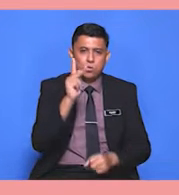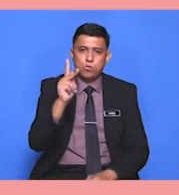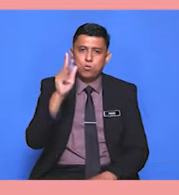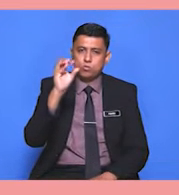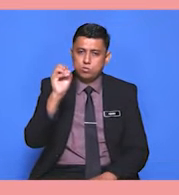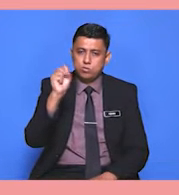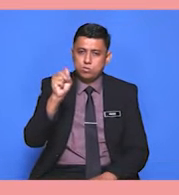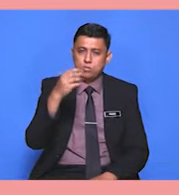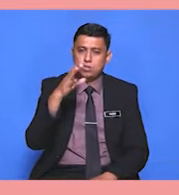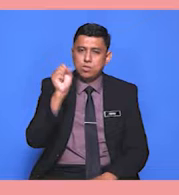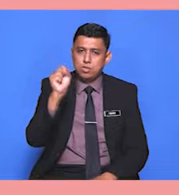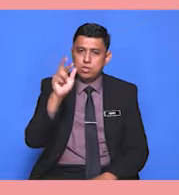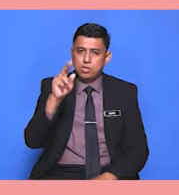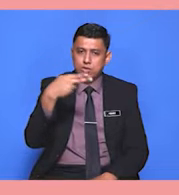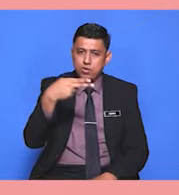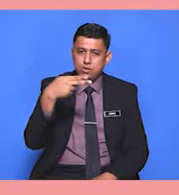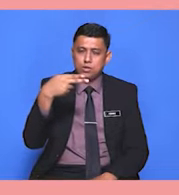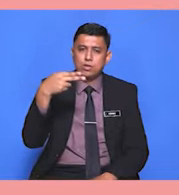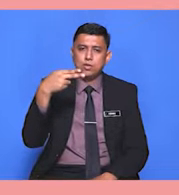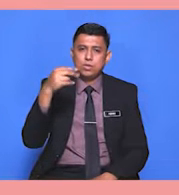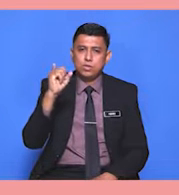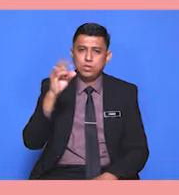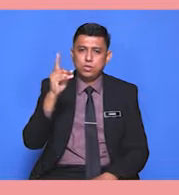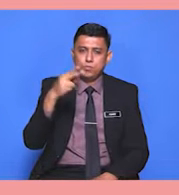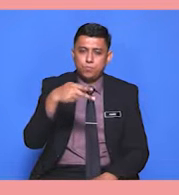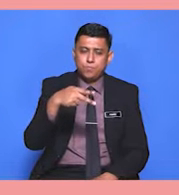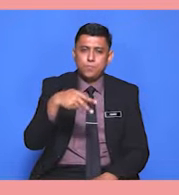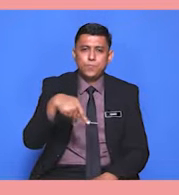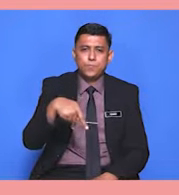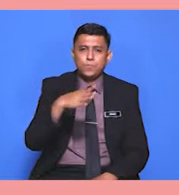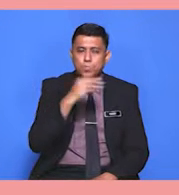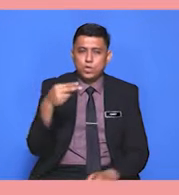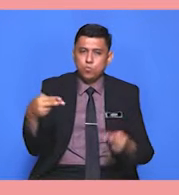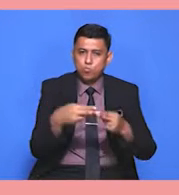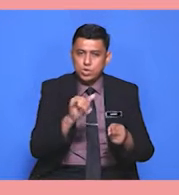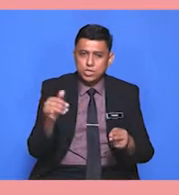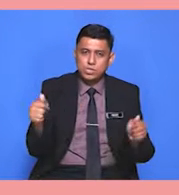hidup dan hubungannya dengan taraf hidup.